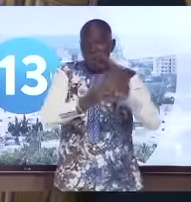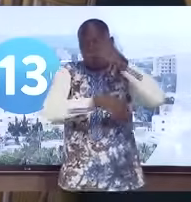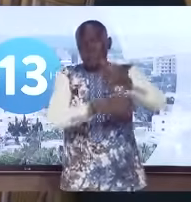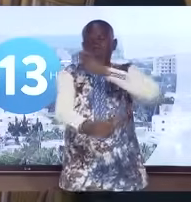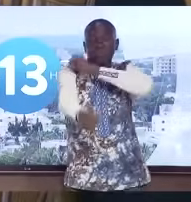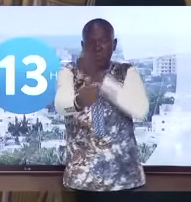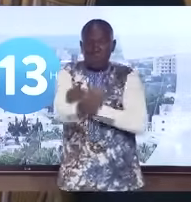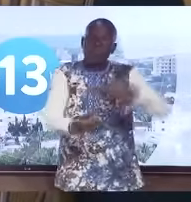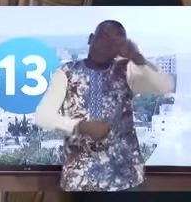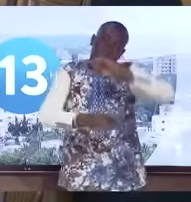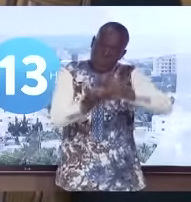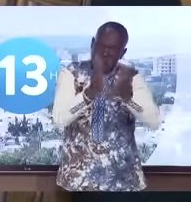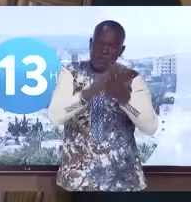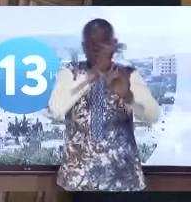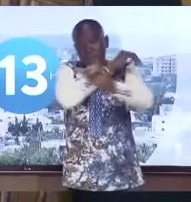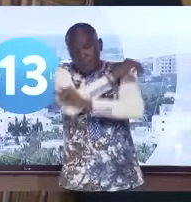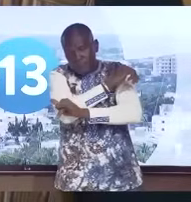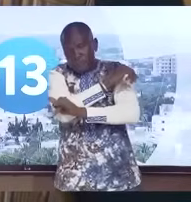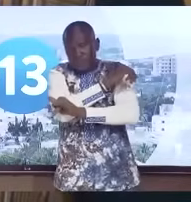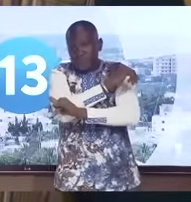retour de la paix dans notre pays.